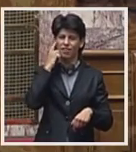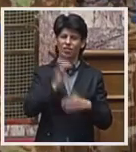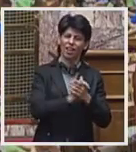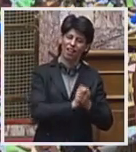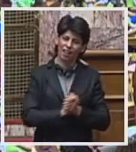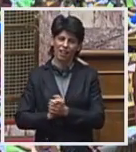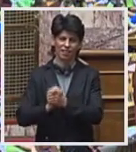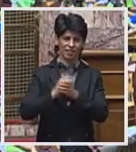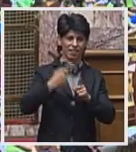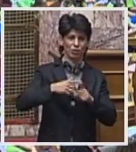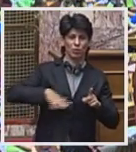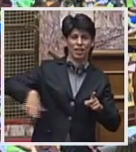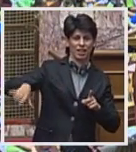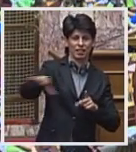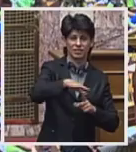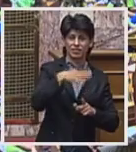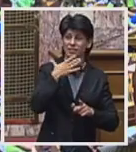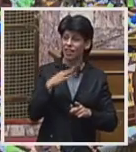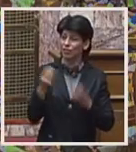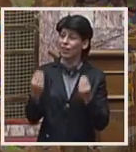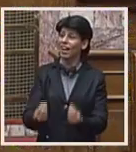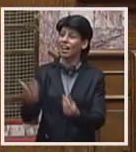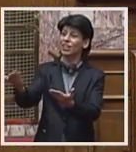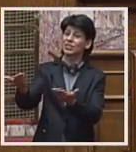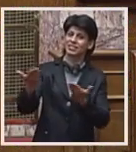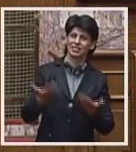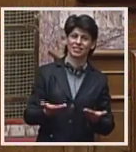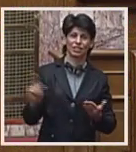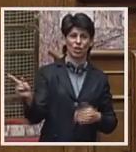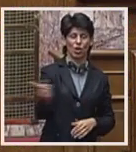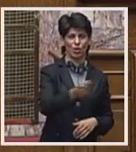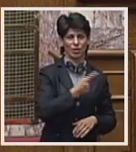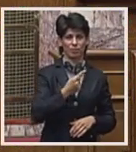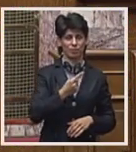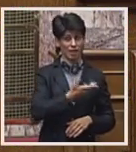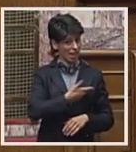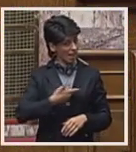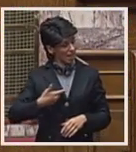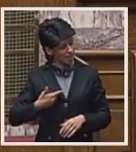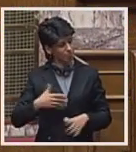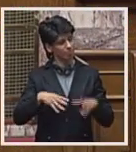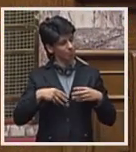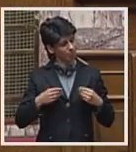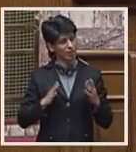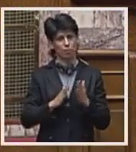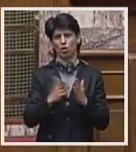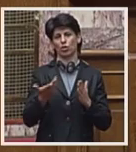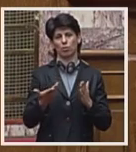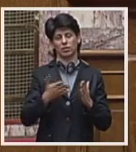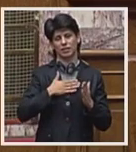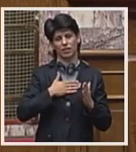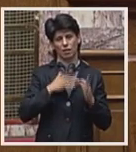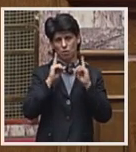λαό. Γι' αυτό και σας καλωσορίζουμε. Και εμείς ανταποκρινόμαστε στις δικές μας υποχρεώσεις